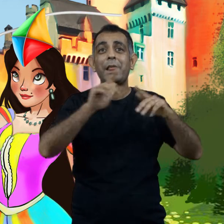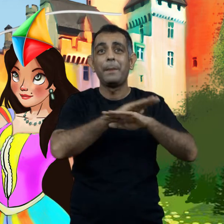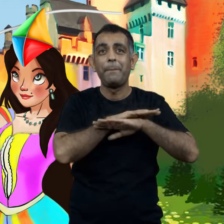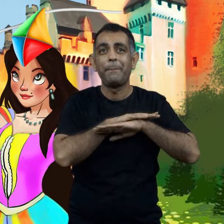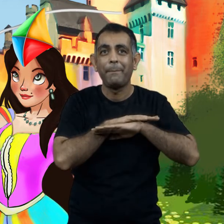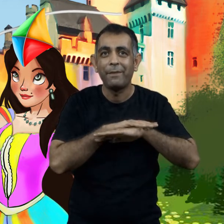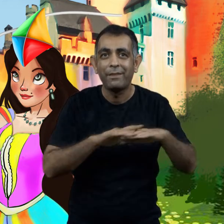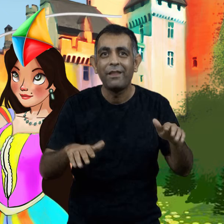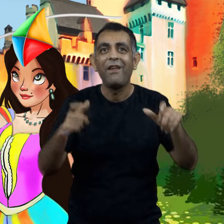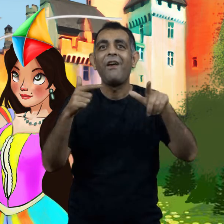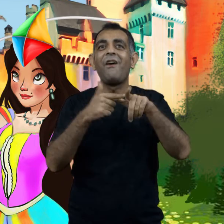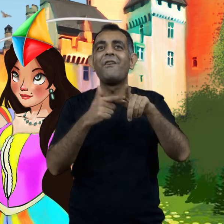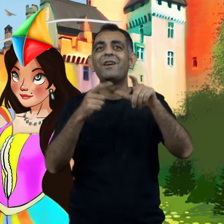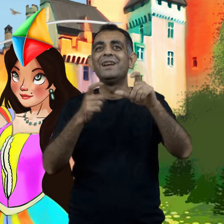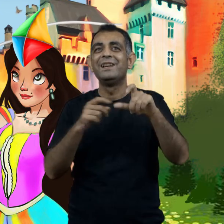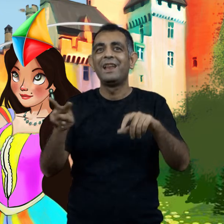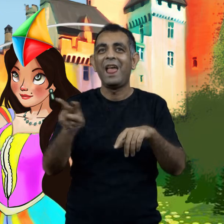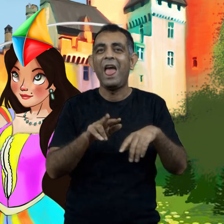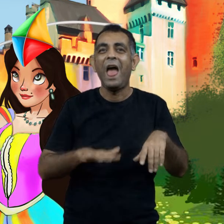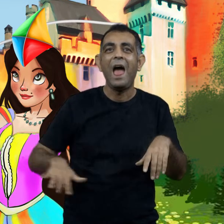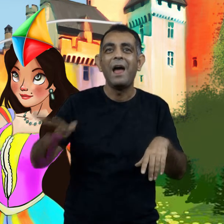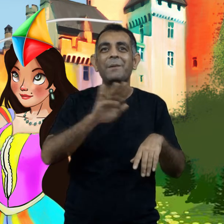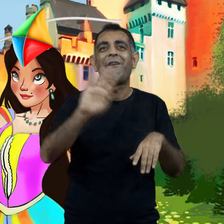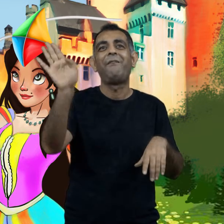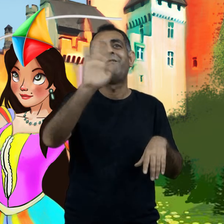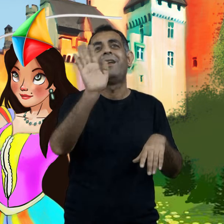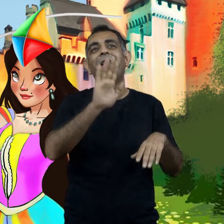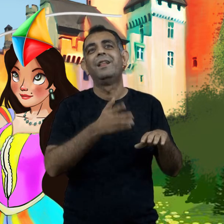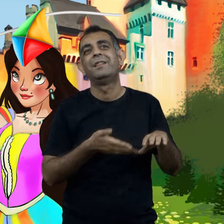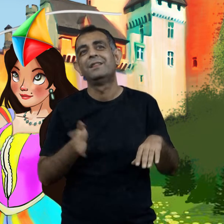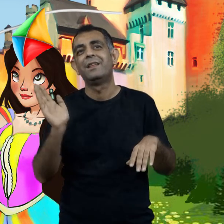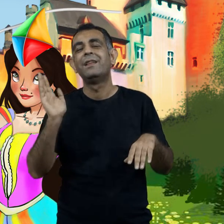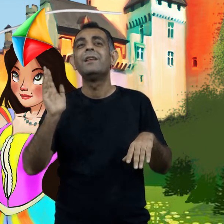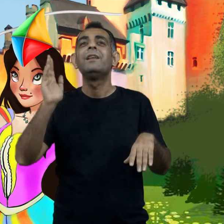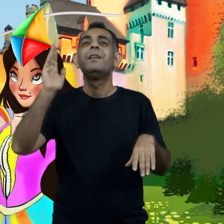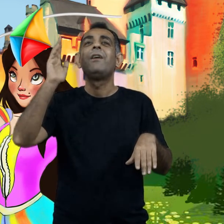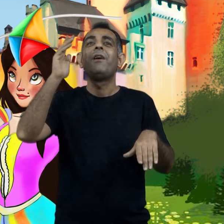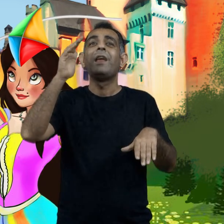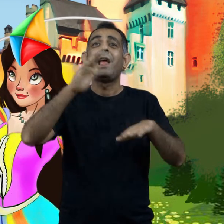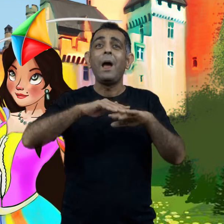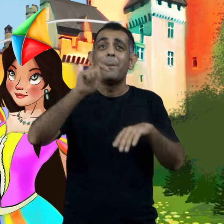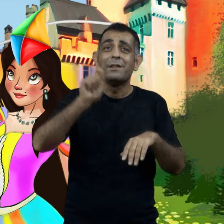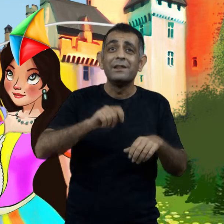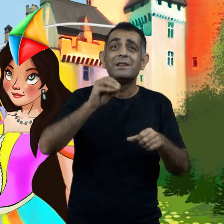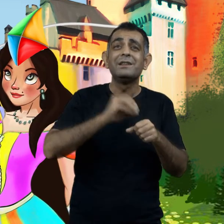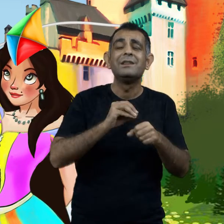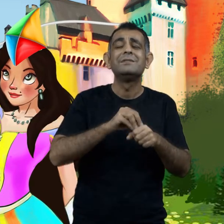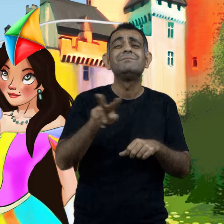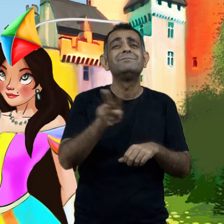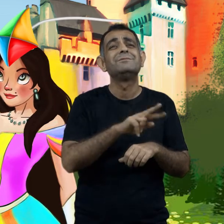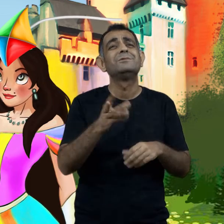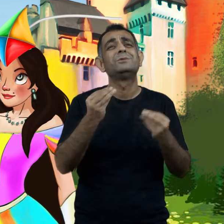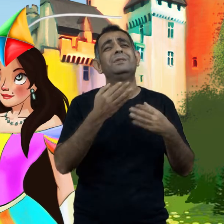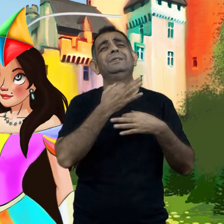şenliği bittiğinde de Ferhat ile Şirin şenlikteki herkese veda etti. Yaptıklarınız